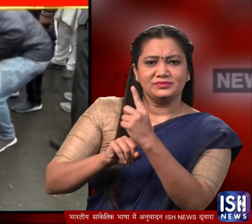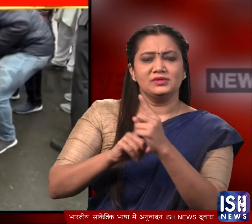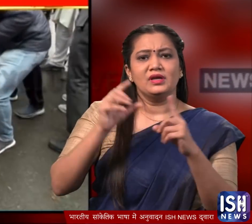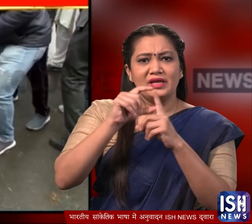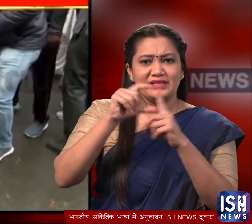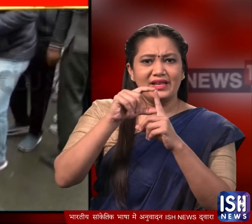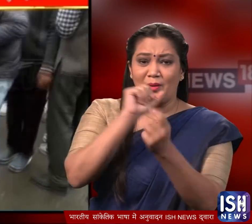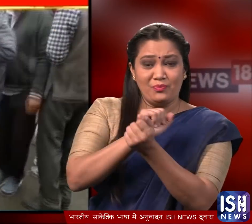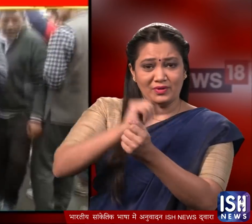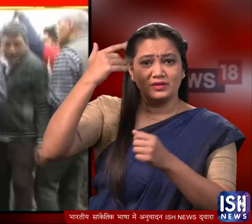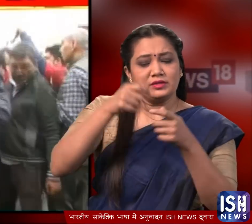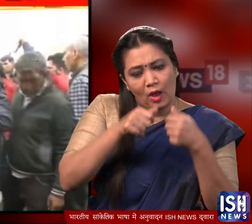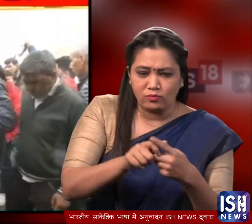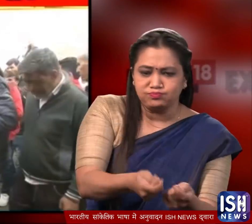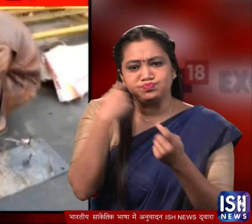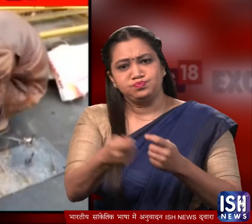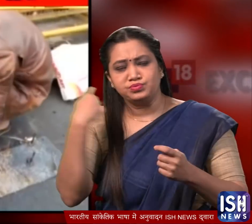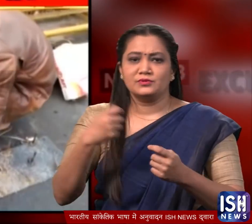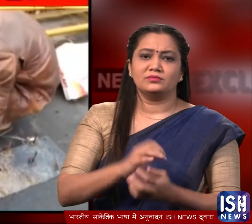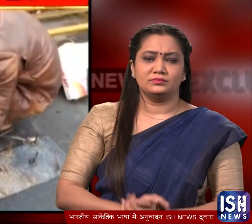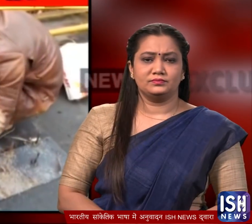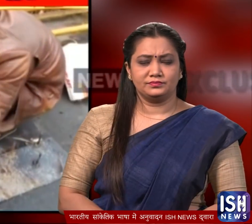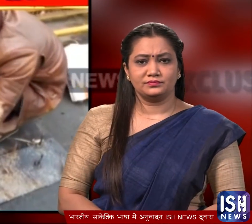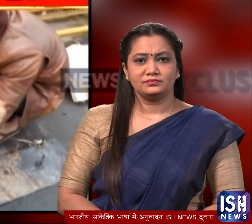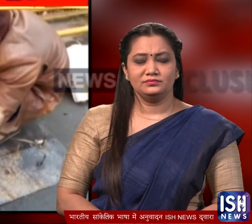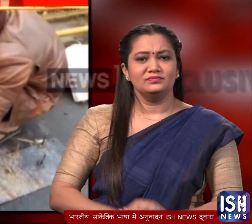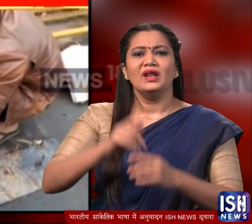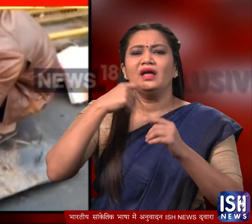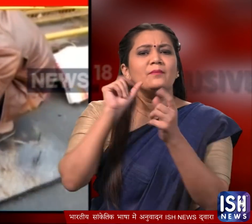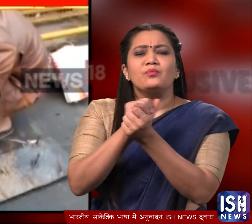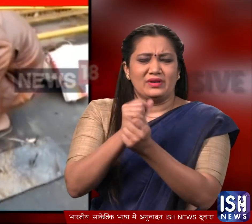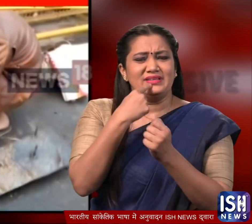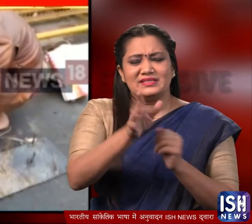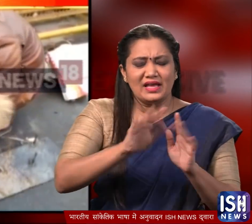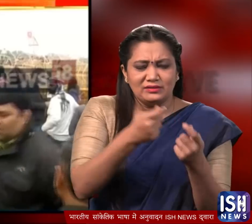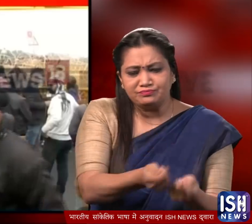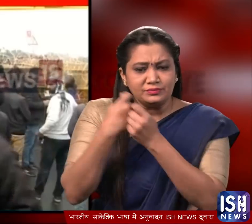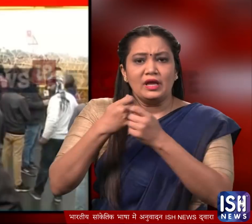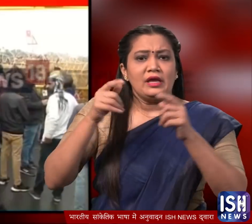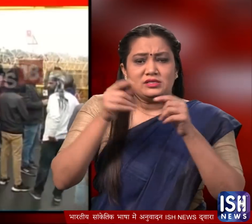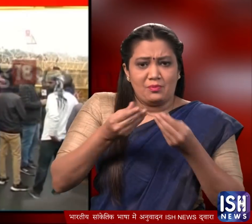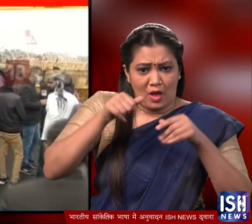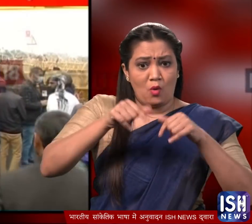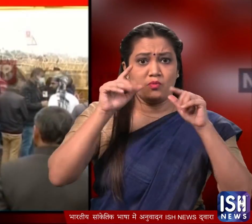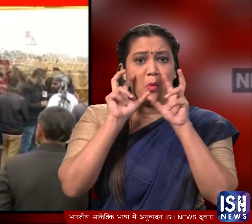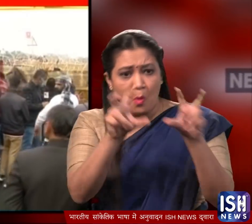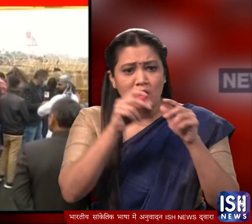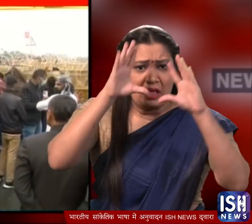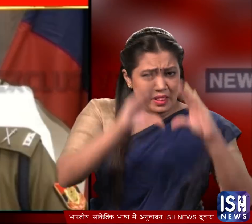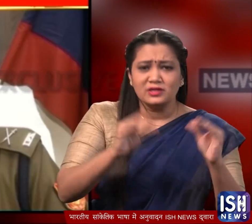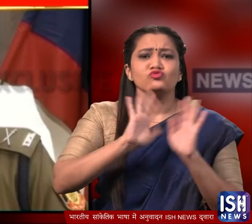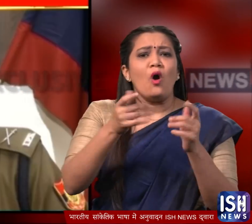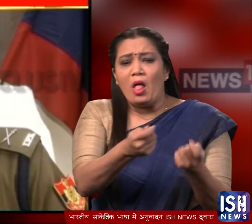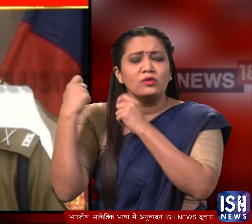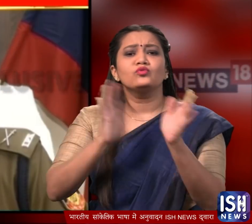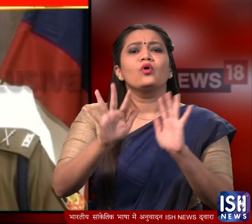गई है, इसको सब दिल्ली पुलिस की तरफ से उखाड़ा जा रहा है। दिल्ली पुलिस ने साफ किया कि कीलों को वहाँ से निकालने से सुरक्षा व्यवस्था पर कोई असर नहीं पड़ेगा।